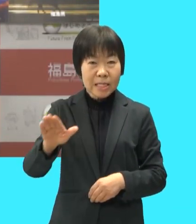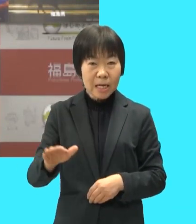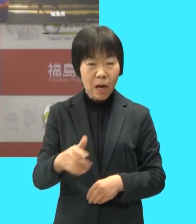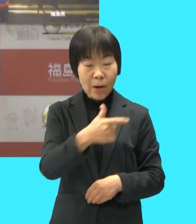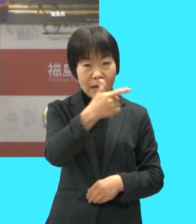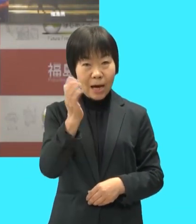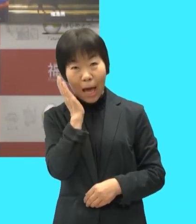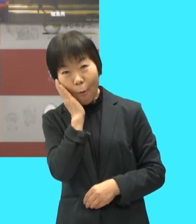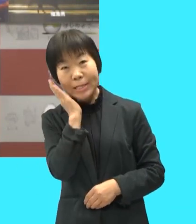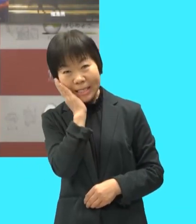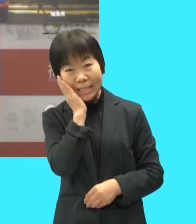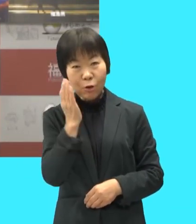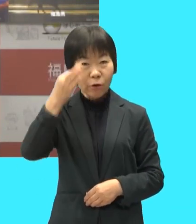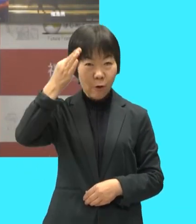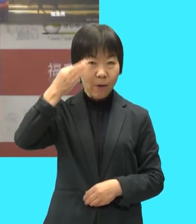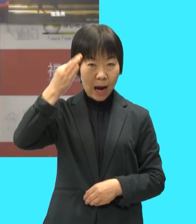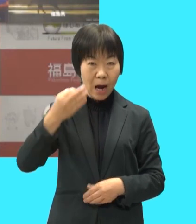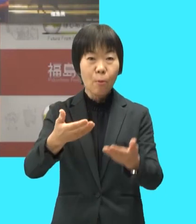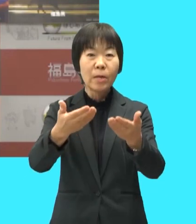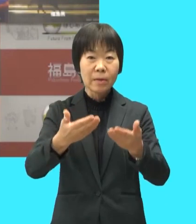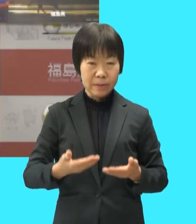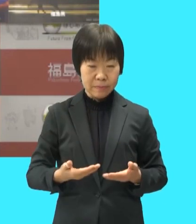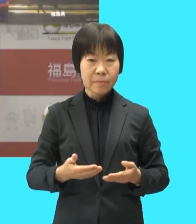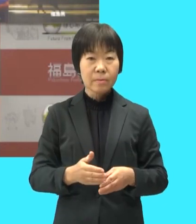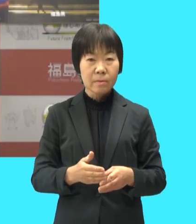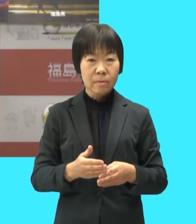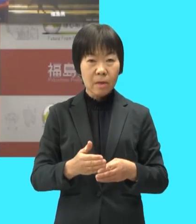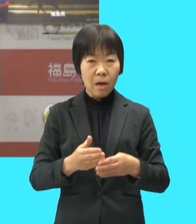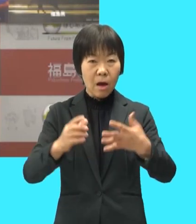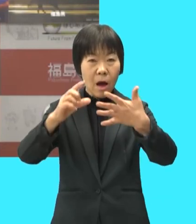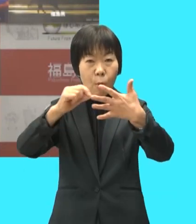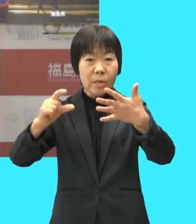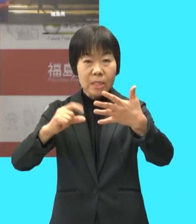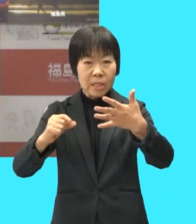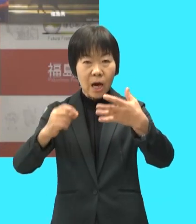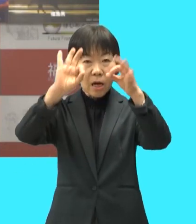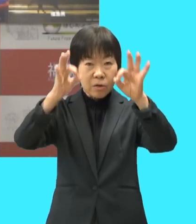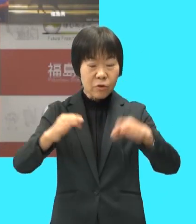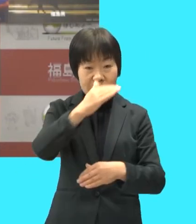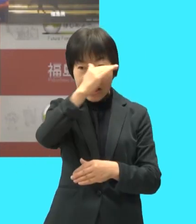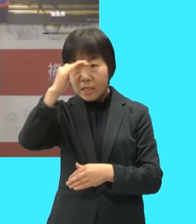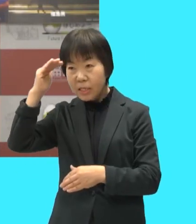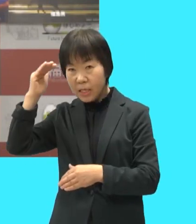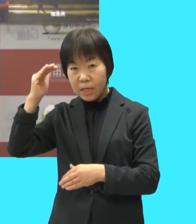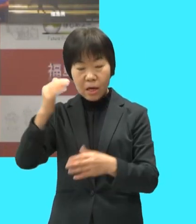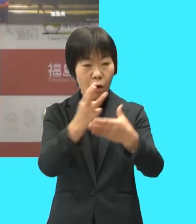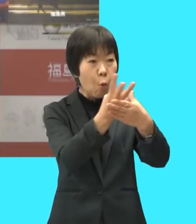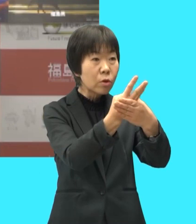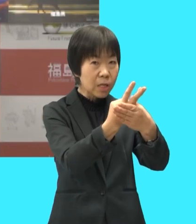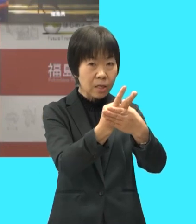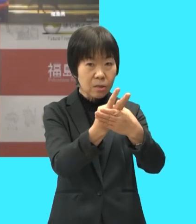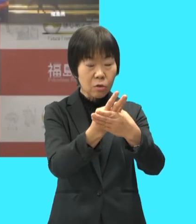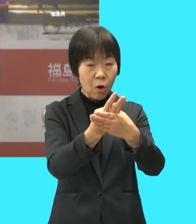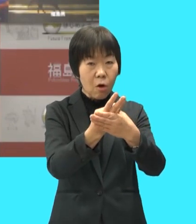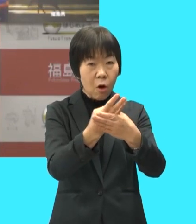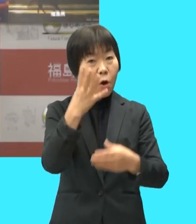変美味しいと評価をいただいたほかもみじや雪景色温泉等の福島県の魅力